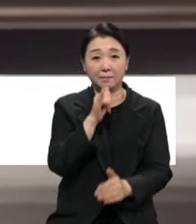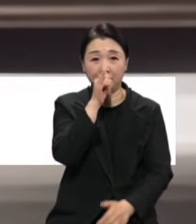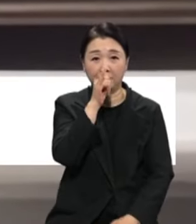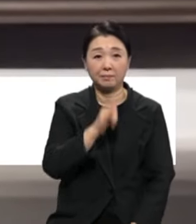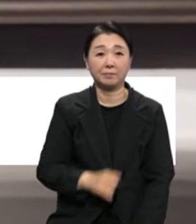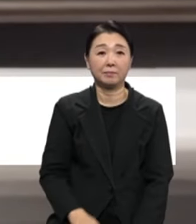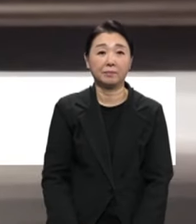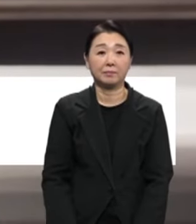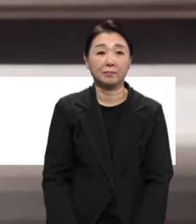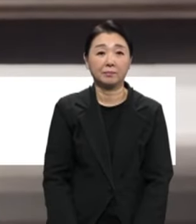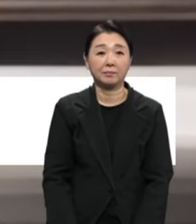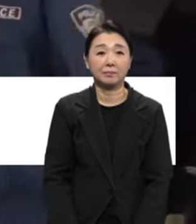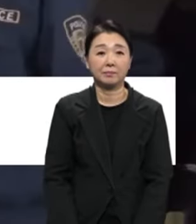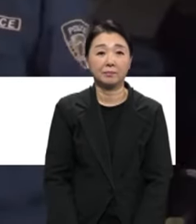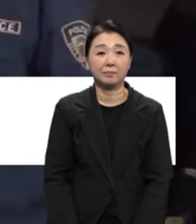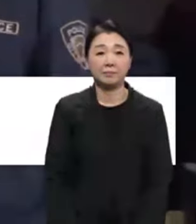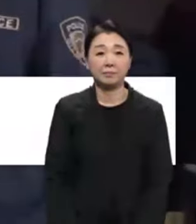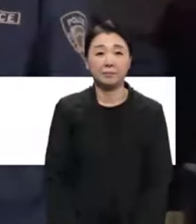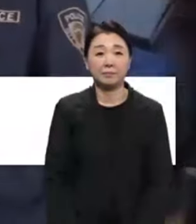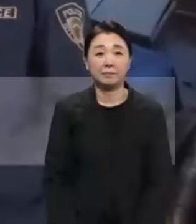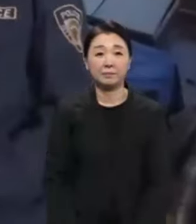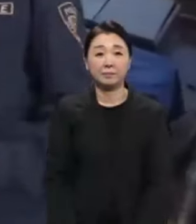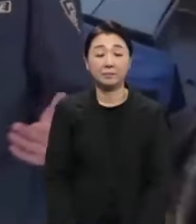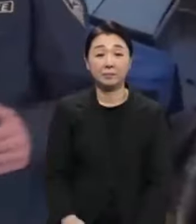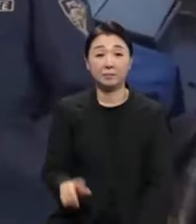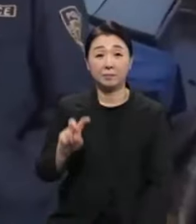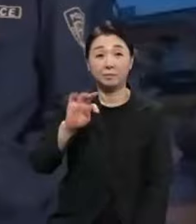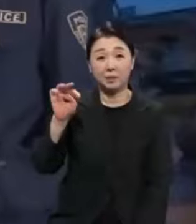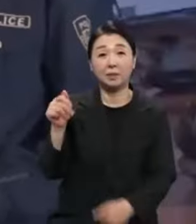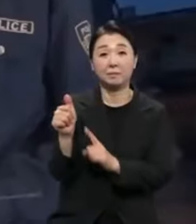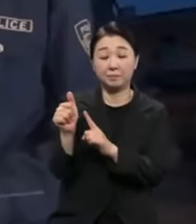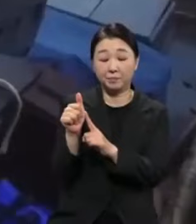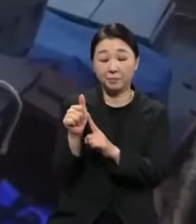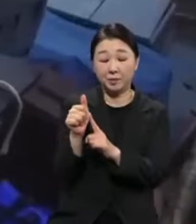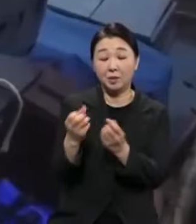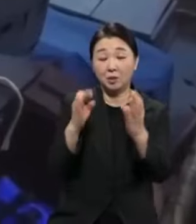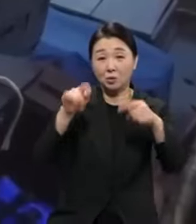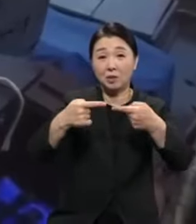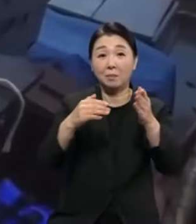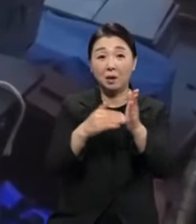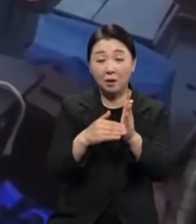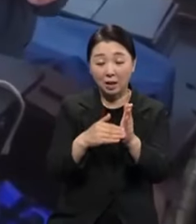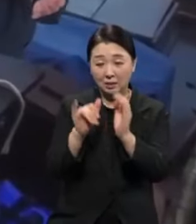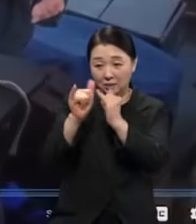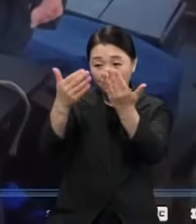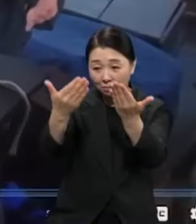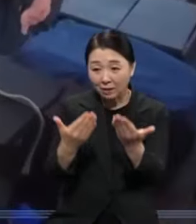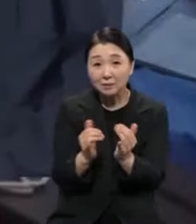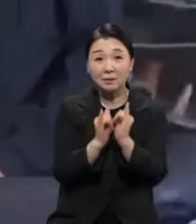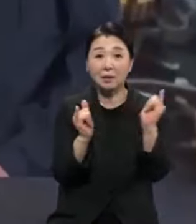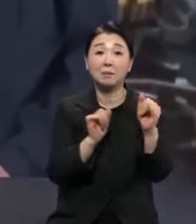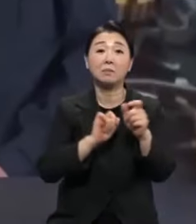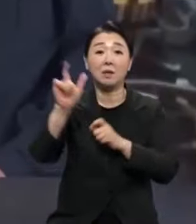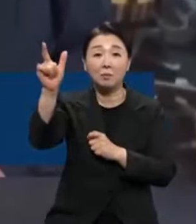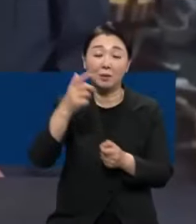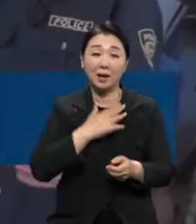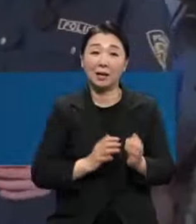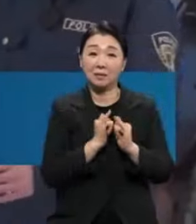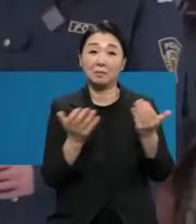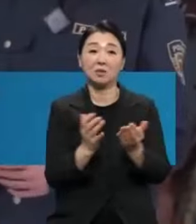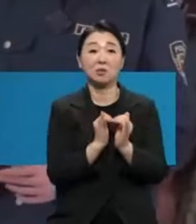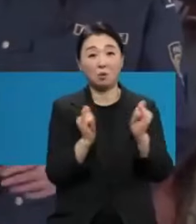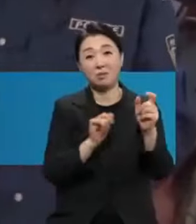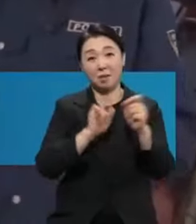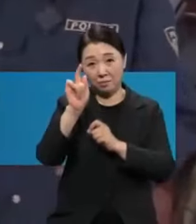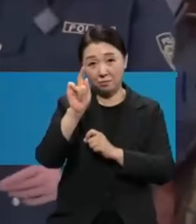that fraud. Okay, thank you. Enjoy the video. 미스터비스트의 쇼에 참가해 상품을 받는 사람들은 대부분 지인이나